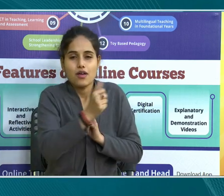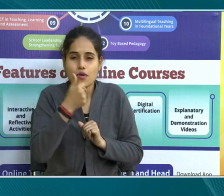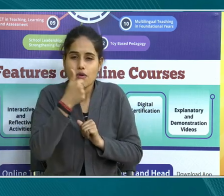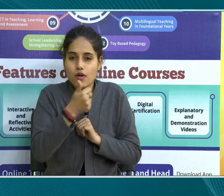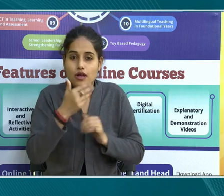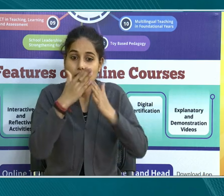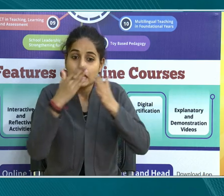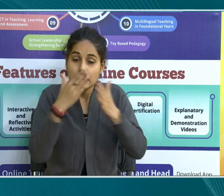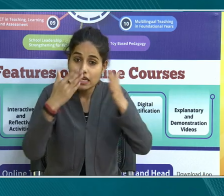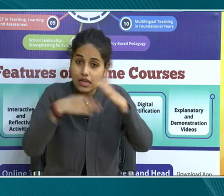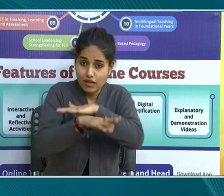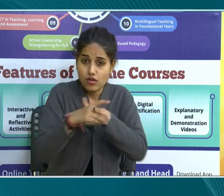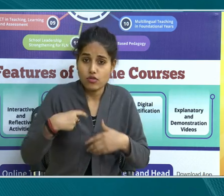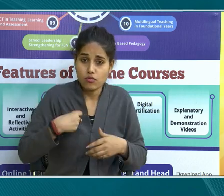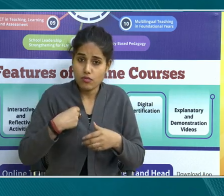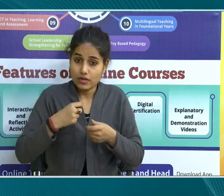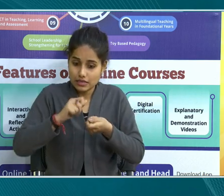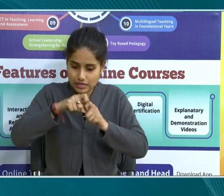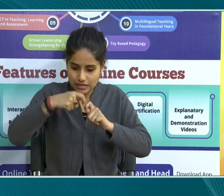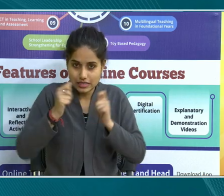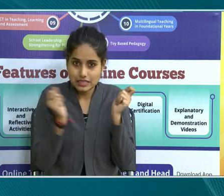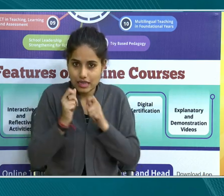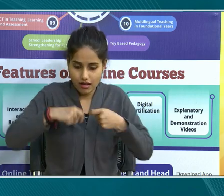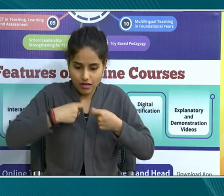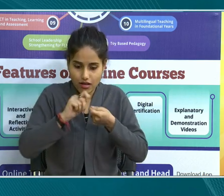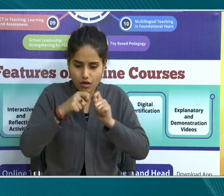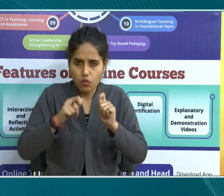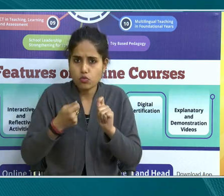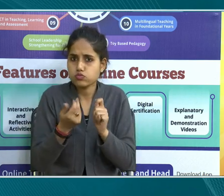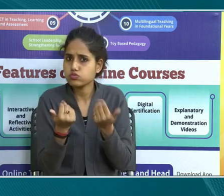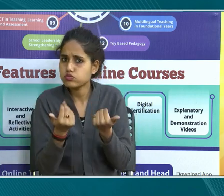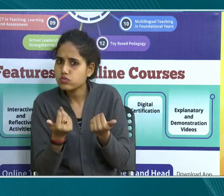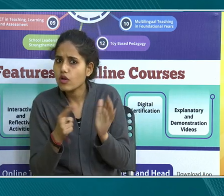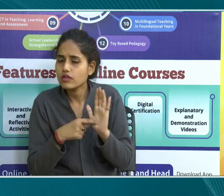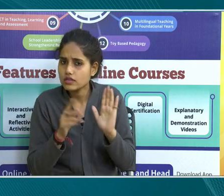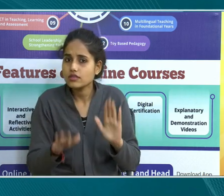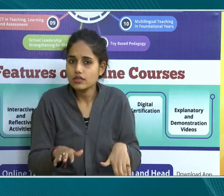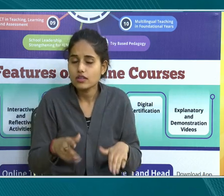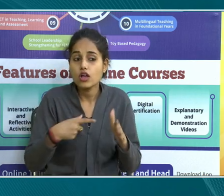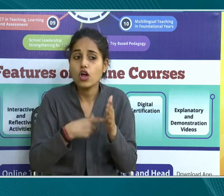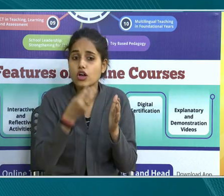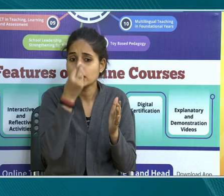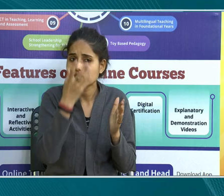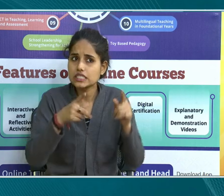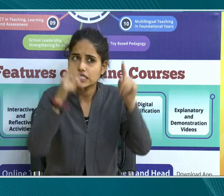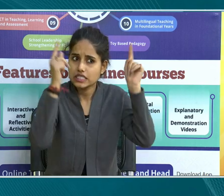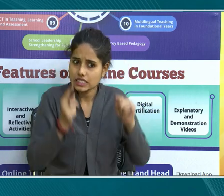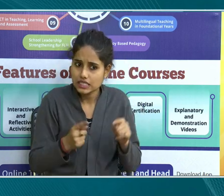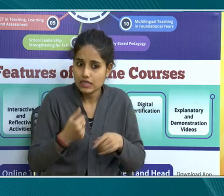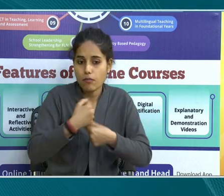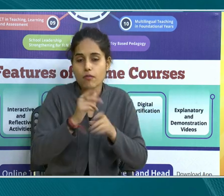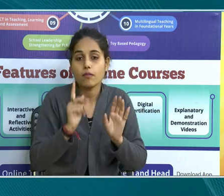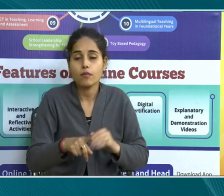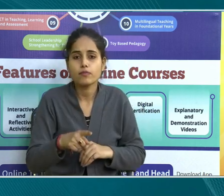जो है बहुत आसानी से उसको इंबोस बनाया जा सकता है किसी भी चीज़ को लेकिन जैसे